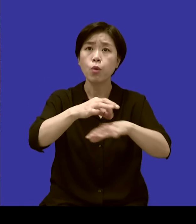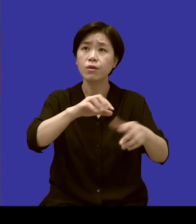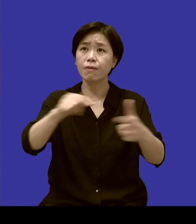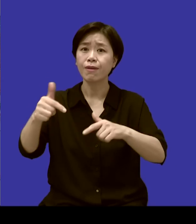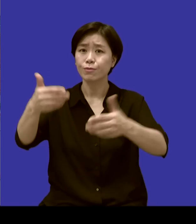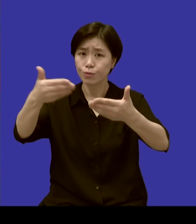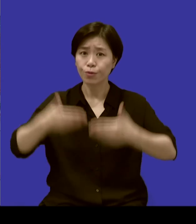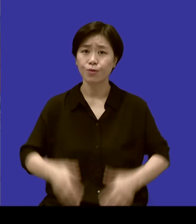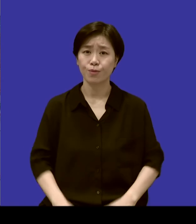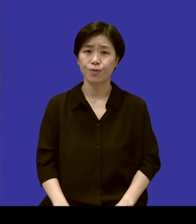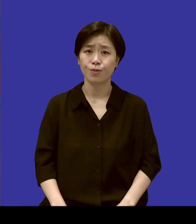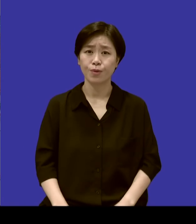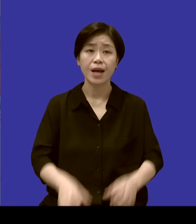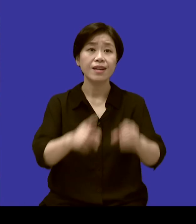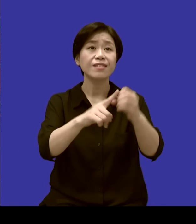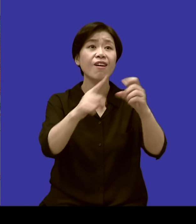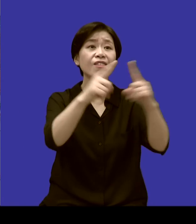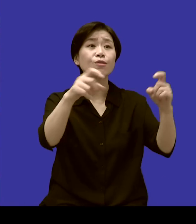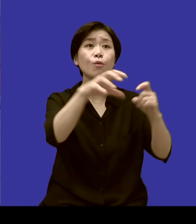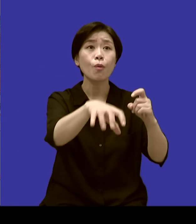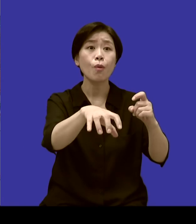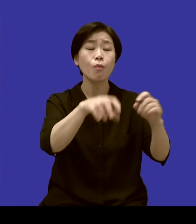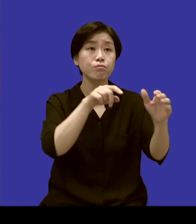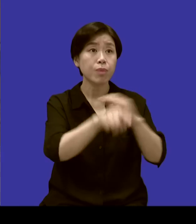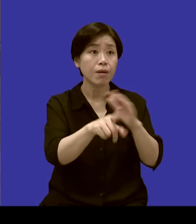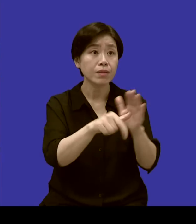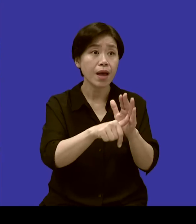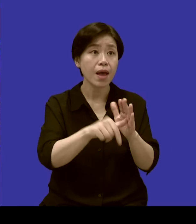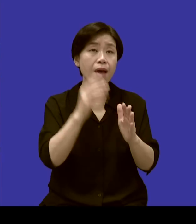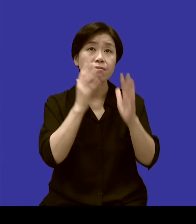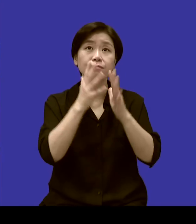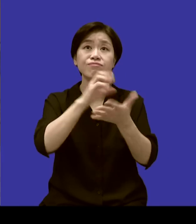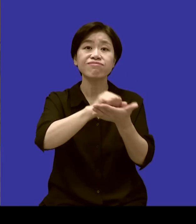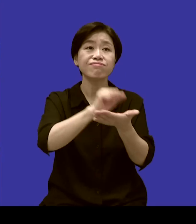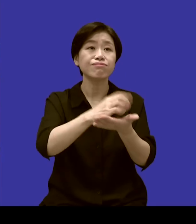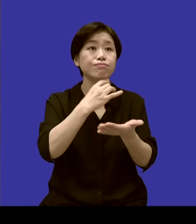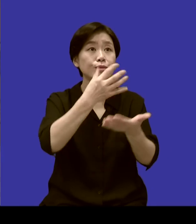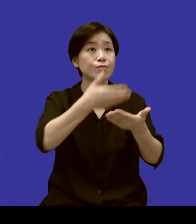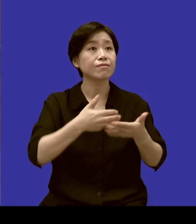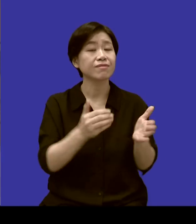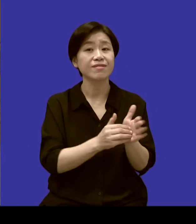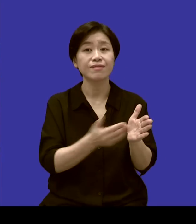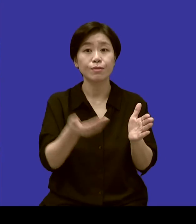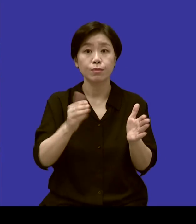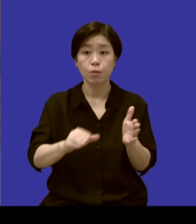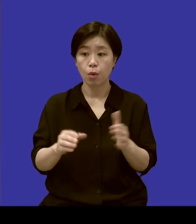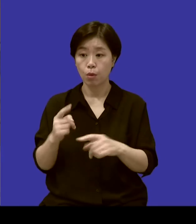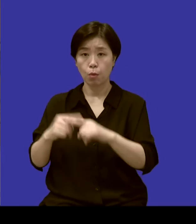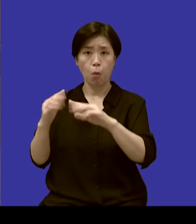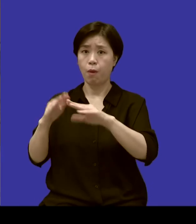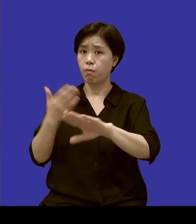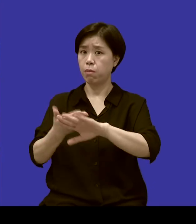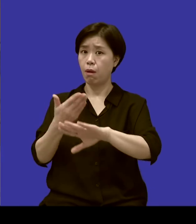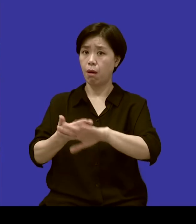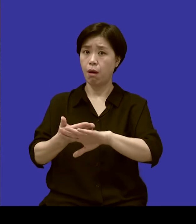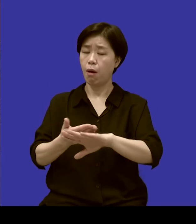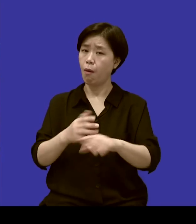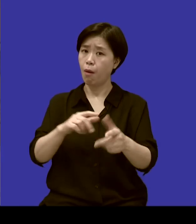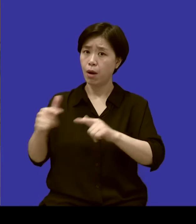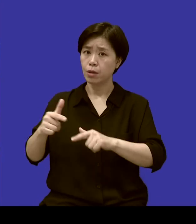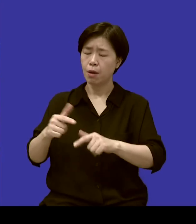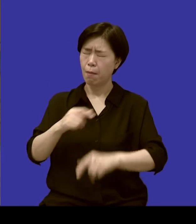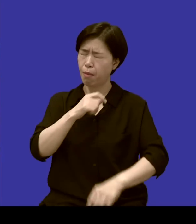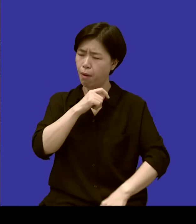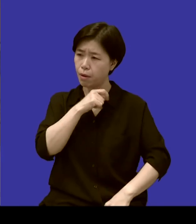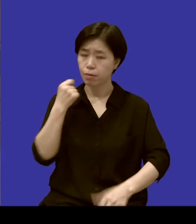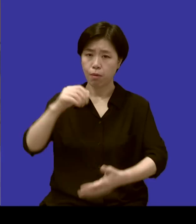나물만 나물. 절에는 산나물 이런 아이, 거 많이 그럼요, 먹잖아요. 그럼요. 그래서 교회에서 거기는 고기 막 많이 줘. 스테이크도 주고 샐러드도 주고 막 코스로 나오고